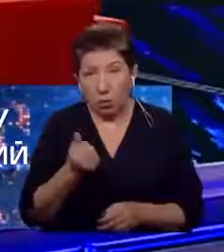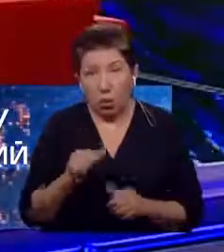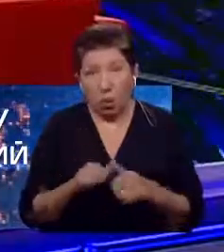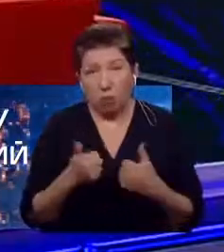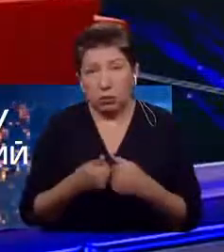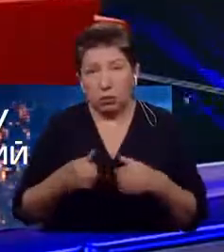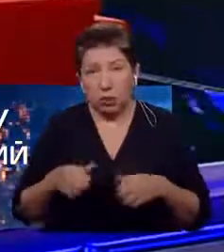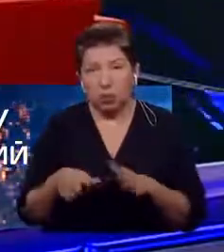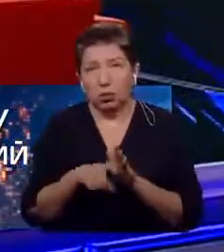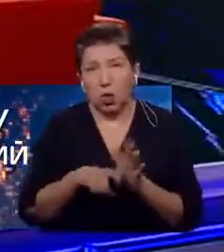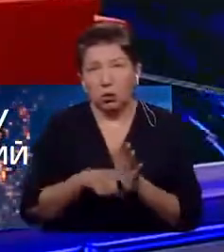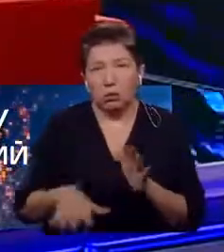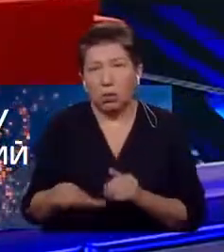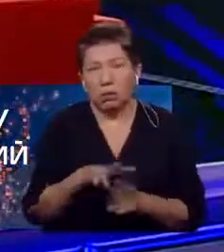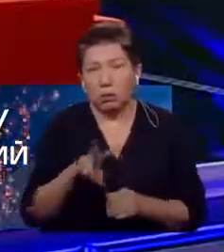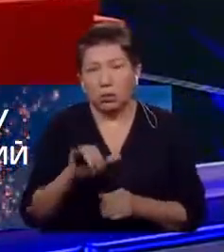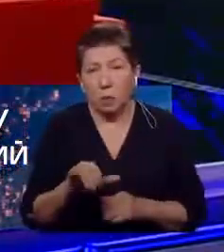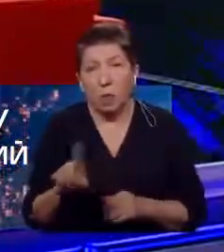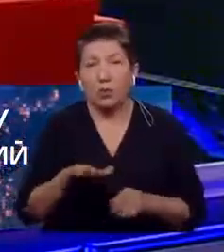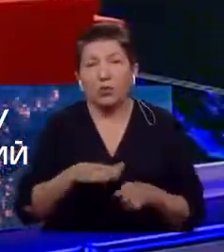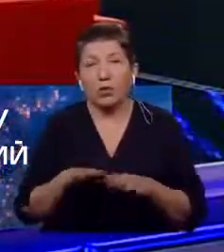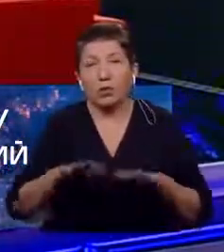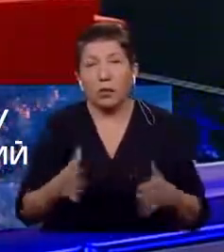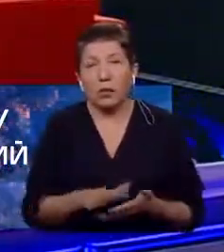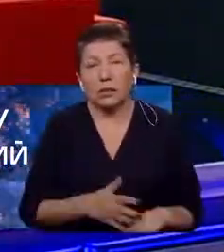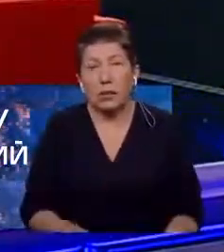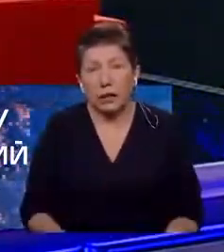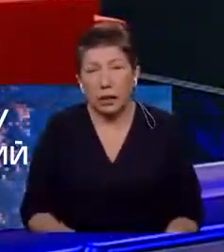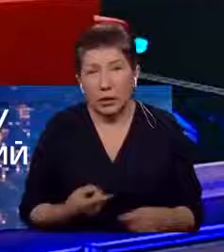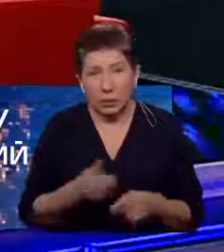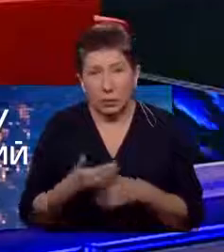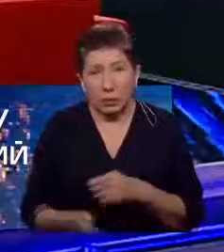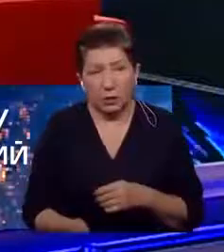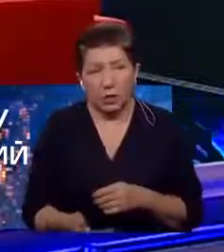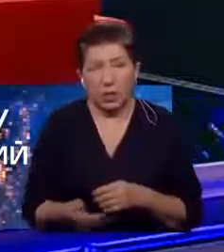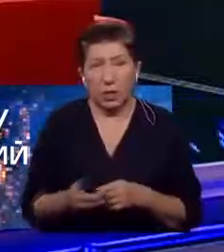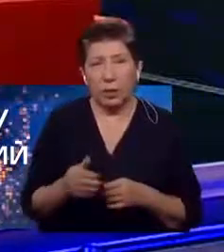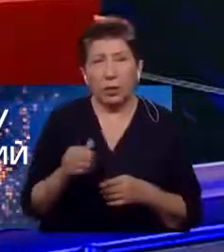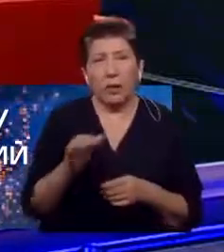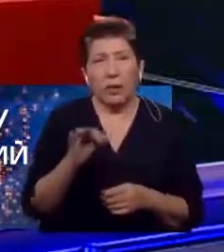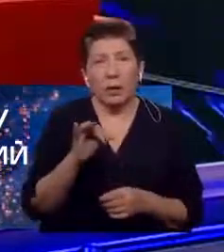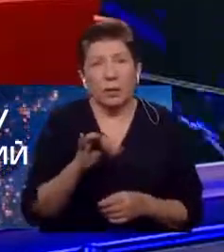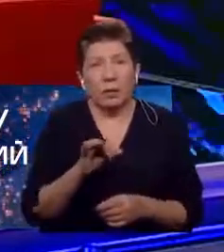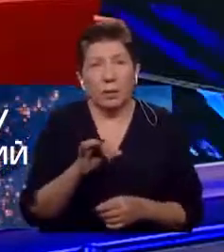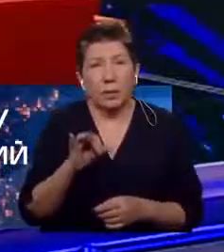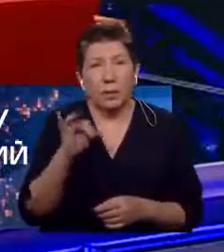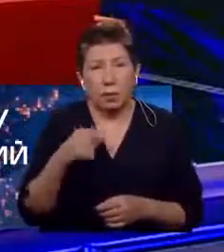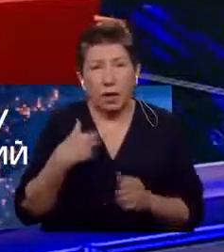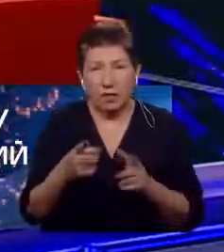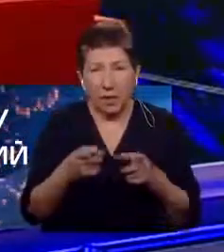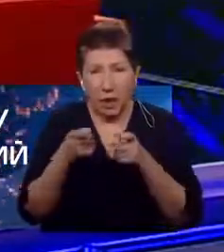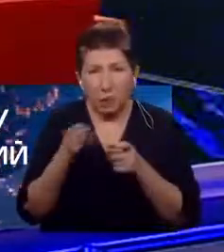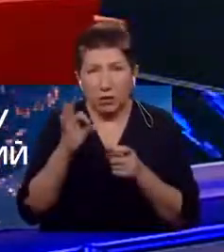окупацію Донбасу. Що відбувається далі? Це вже пізніше. Ми втягуємося